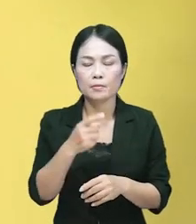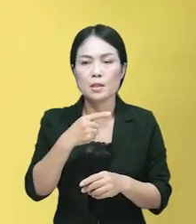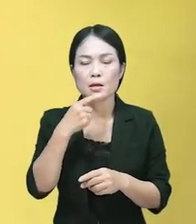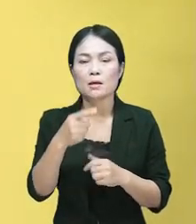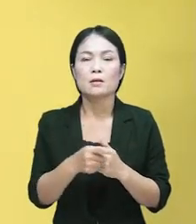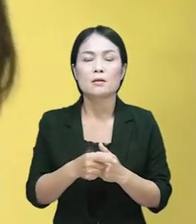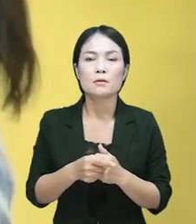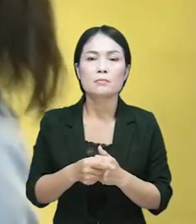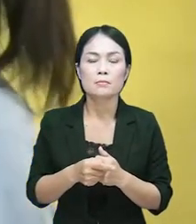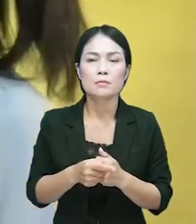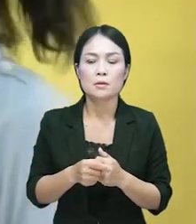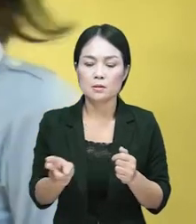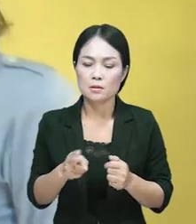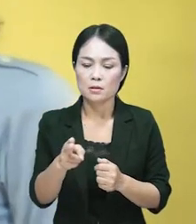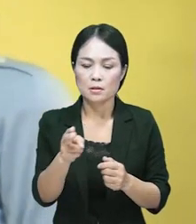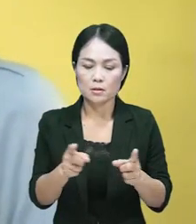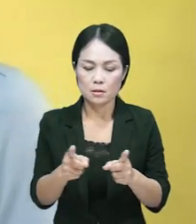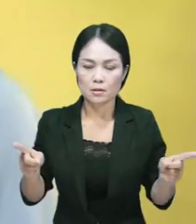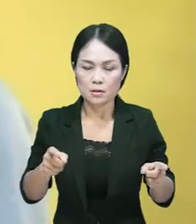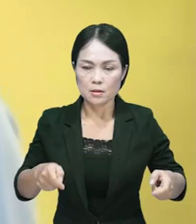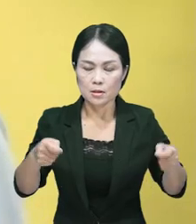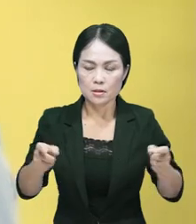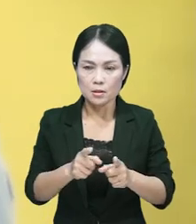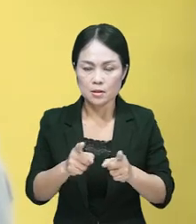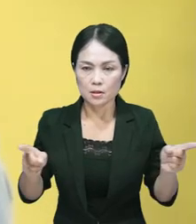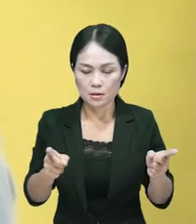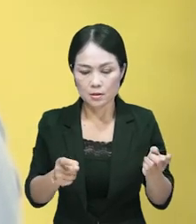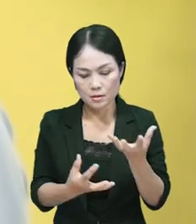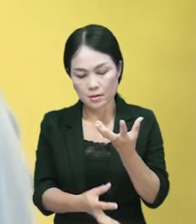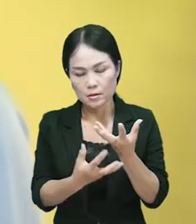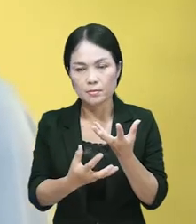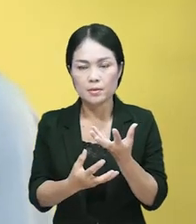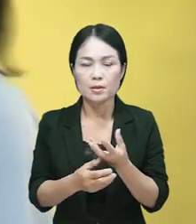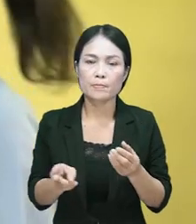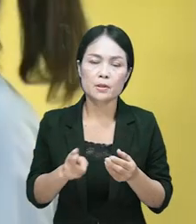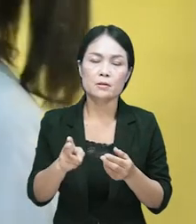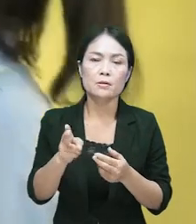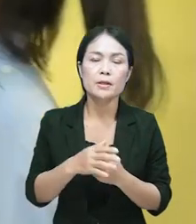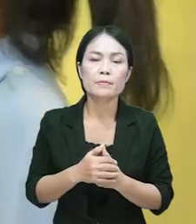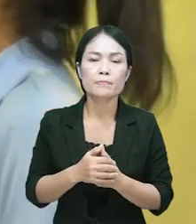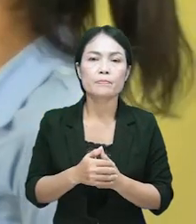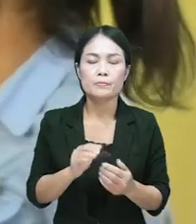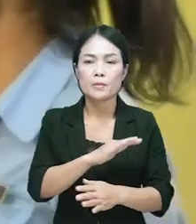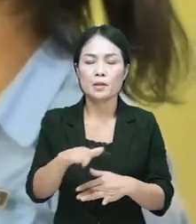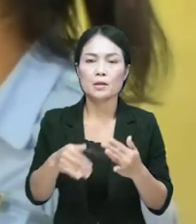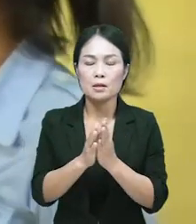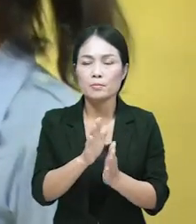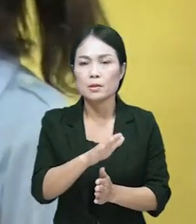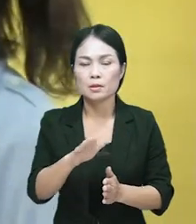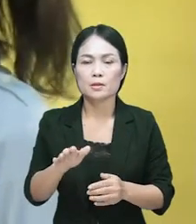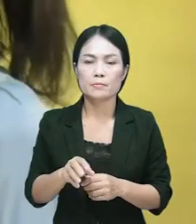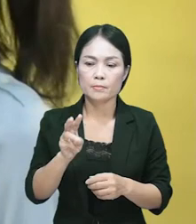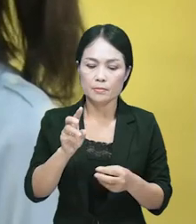ថាបើអន្ទង់វែងអញ្ចឹងតើបានឆ្នាំងវែងពីណាមកស្ងោអន្ទង់នឹងទៅអញ្ចឹងចាអរគុណកូនសំណួរទី